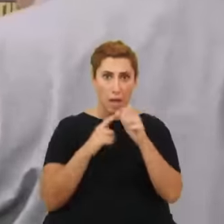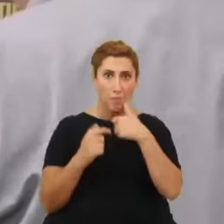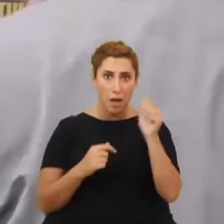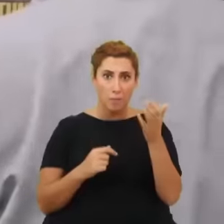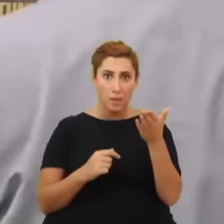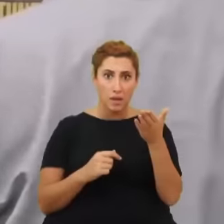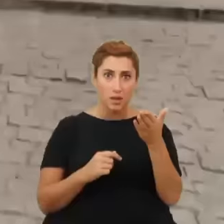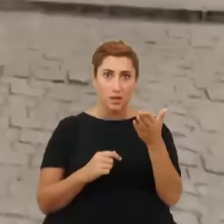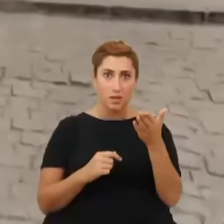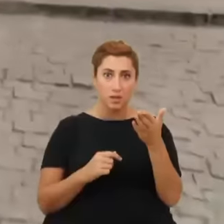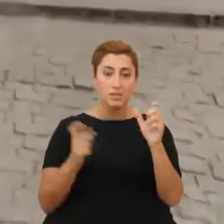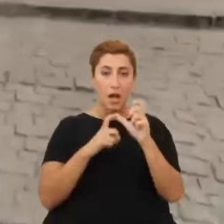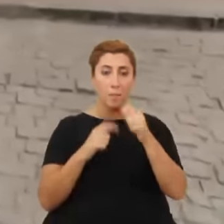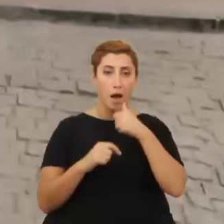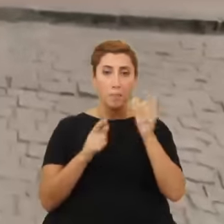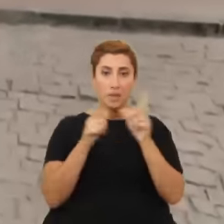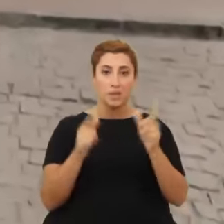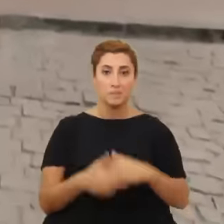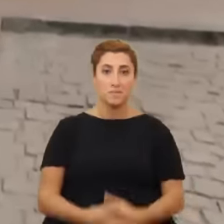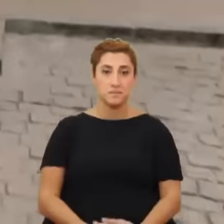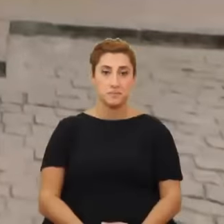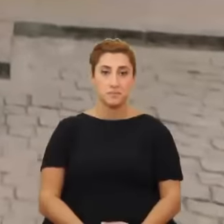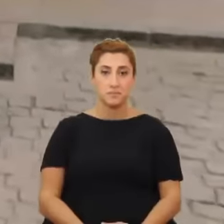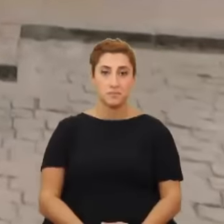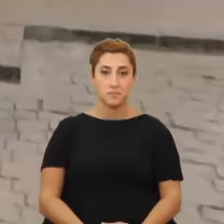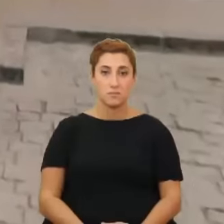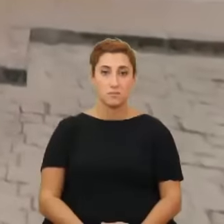abi! Sami abi!